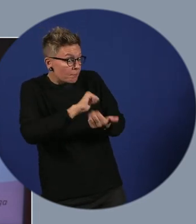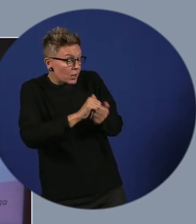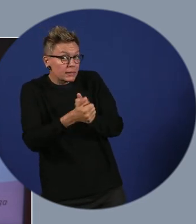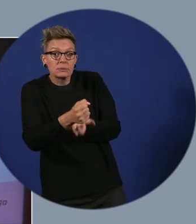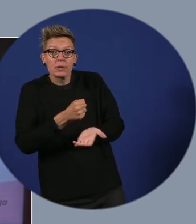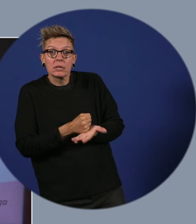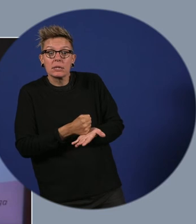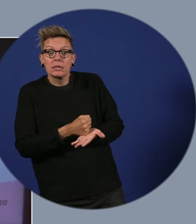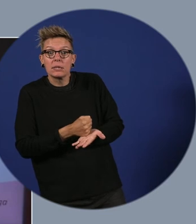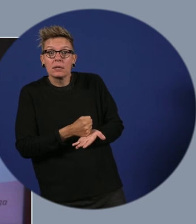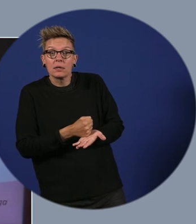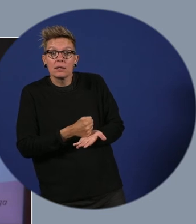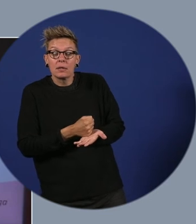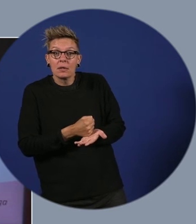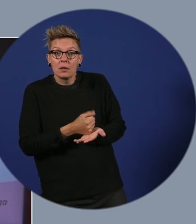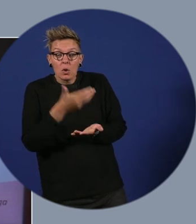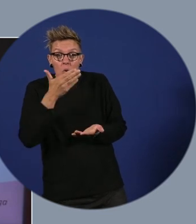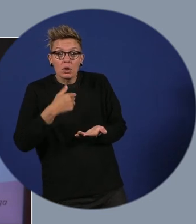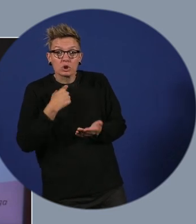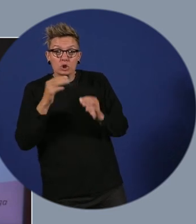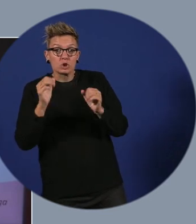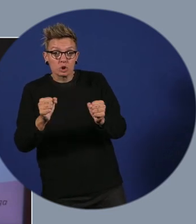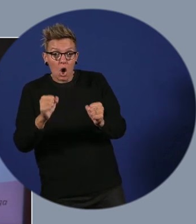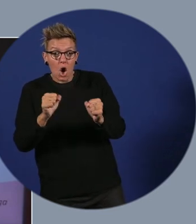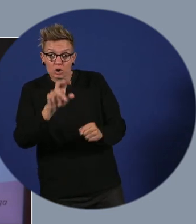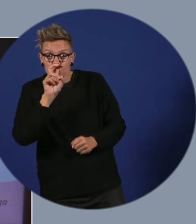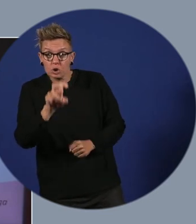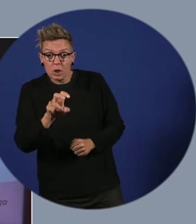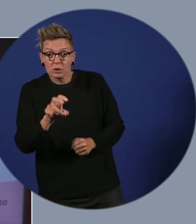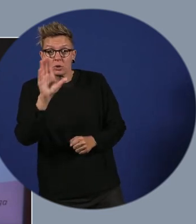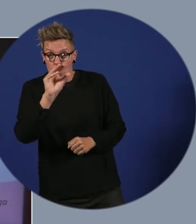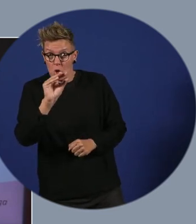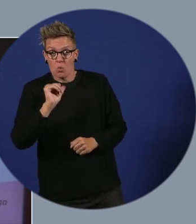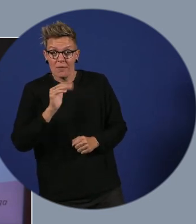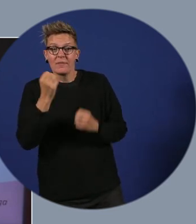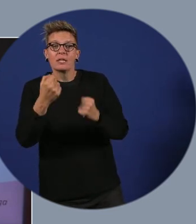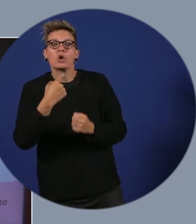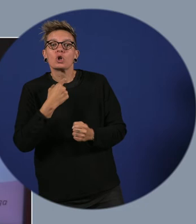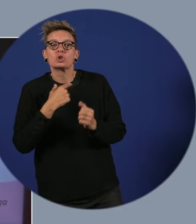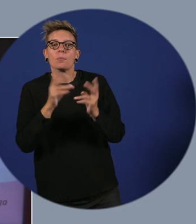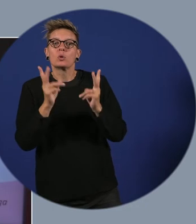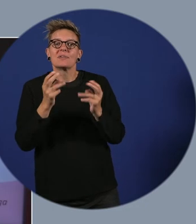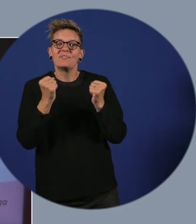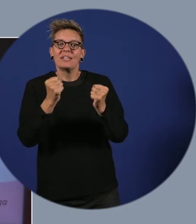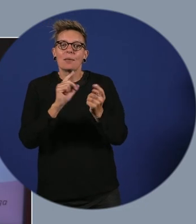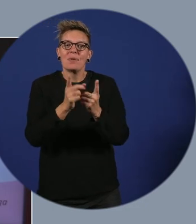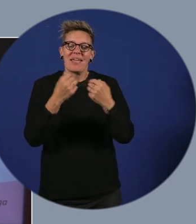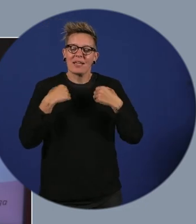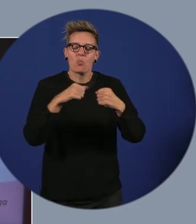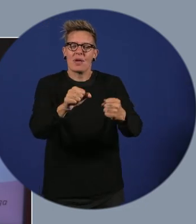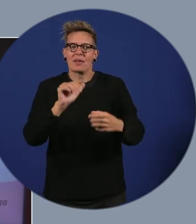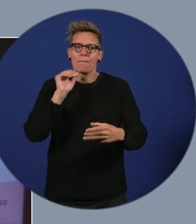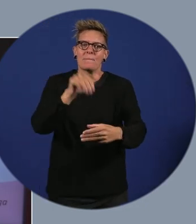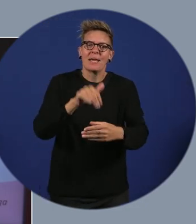verkligen att ungas röster ska höras, så är det ju inte bara att rösta, utan det är också att företräda, att vara med